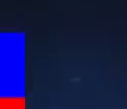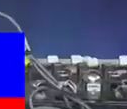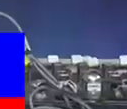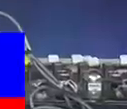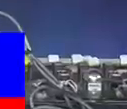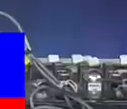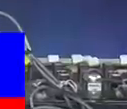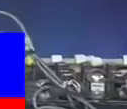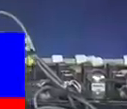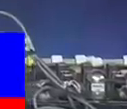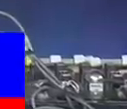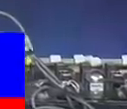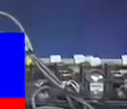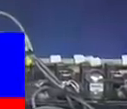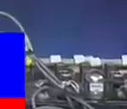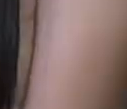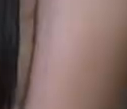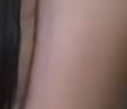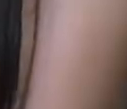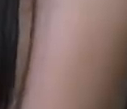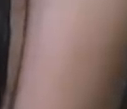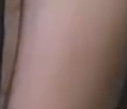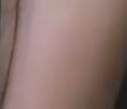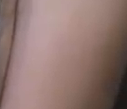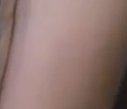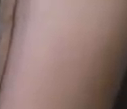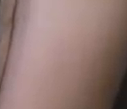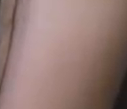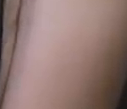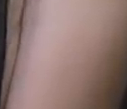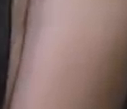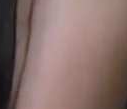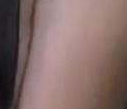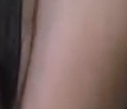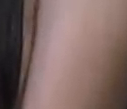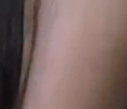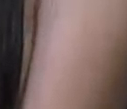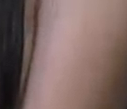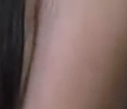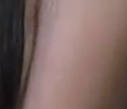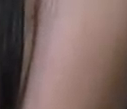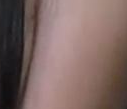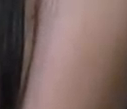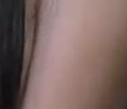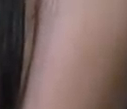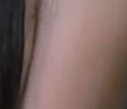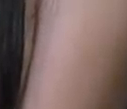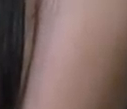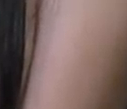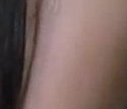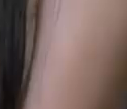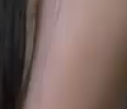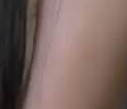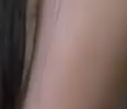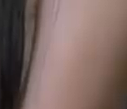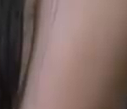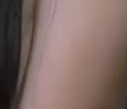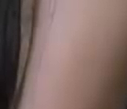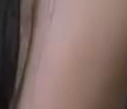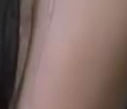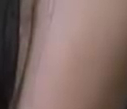Sheila, naibigyan na ho ba sa agency niya, sa Red Orange? Actually, sir, I just downloaded it kanina sa system. Pinatrace ko kasi muna